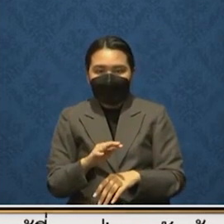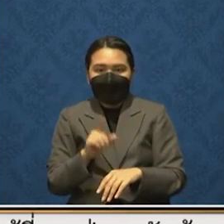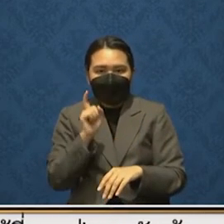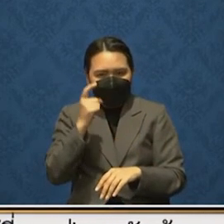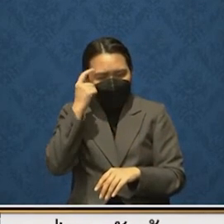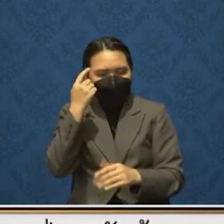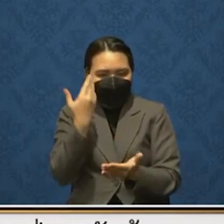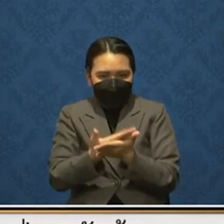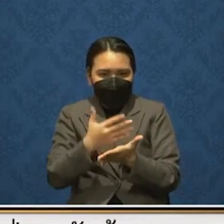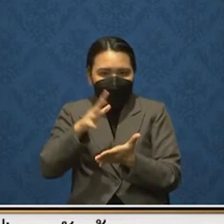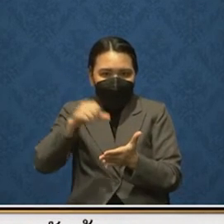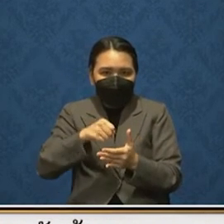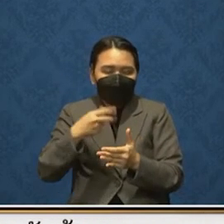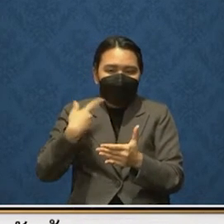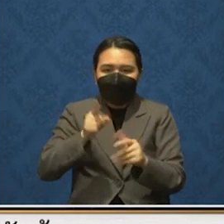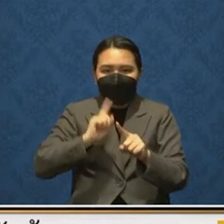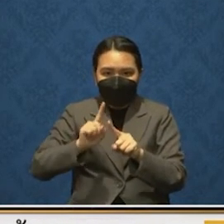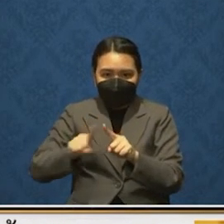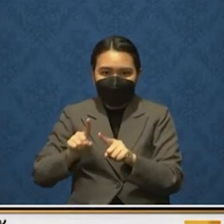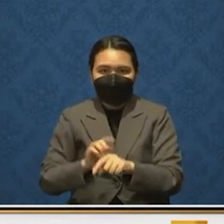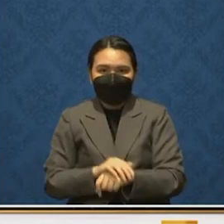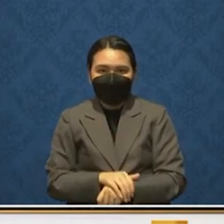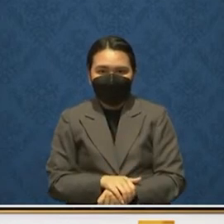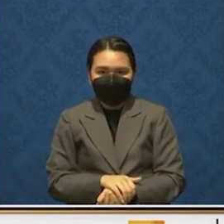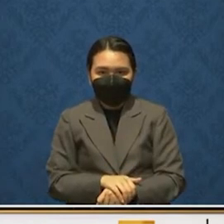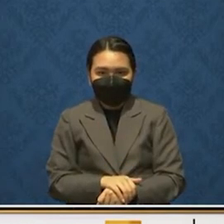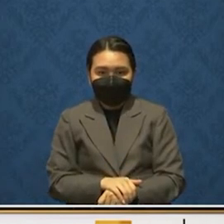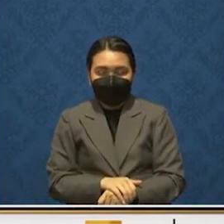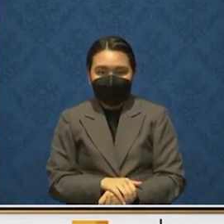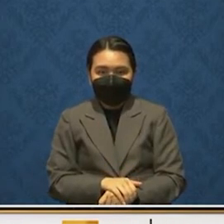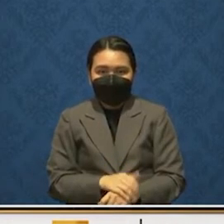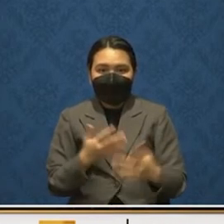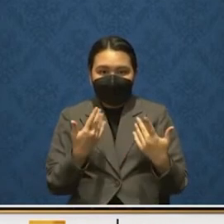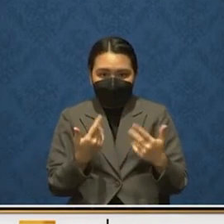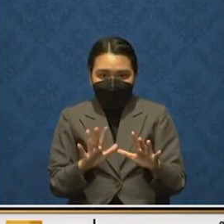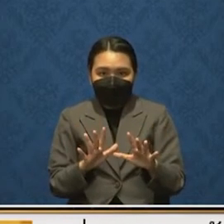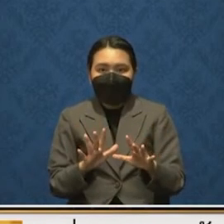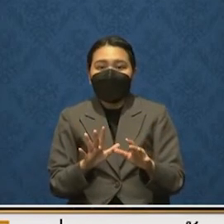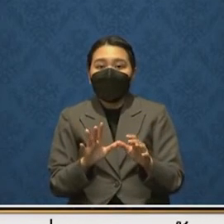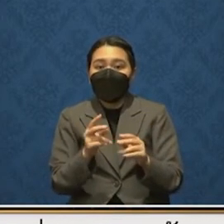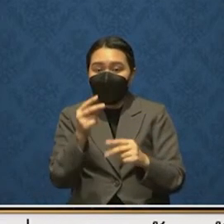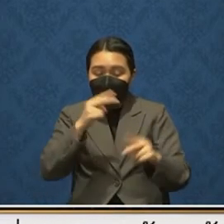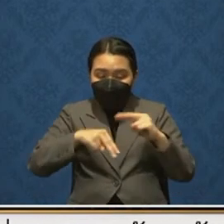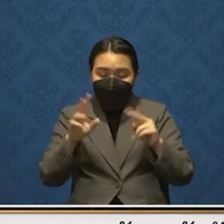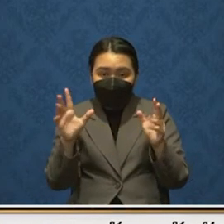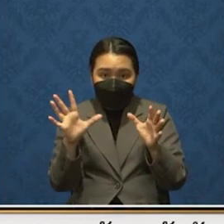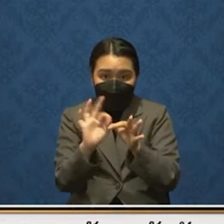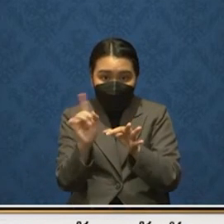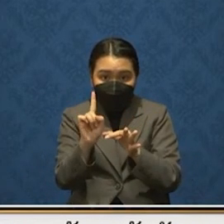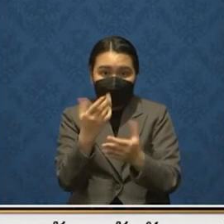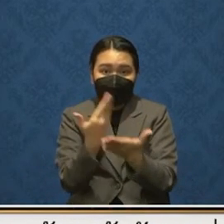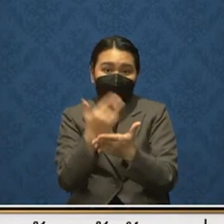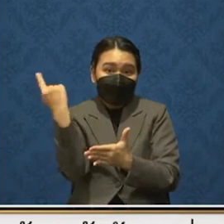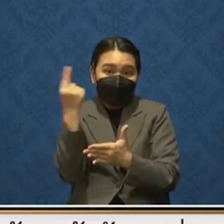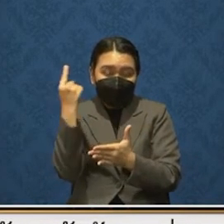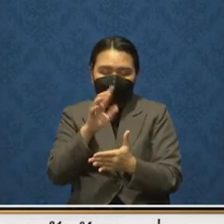ใช้ประโยชน์อย่างอื่นควการเที่ยวปนสุขรัดูแลค่าเดนทางต้เที่ยว 40%